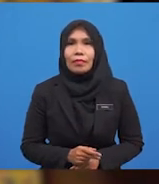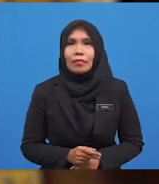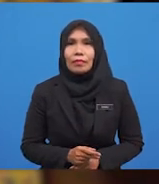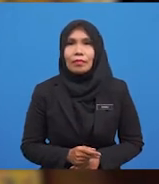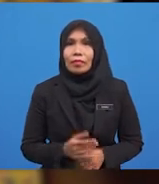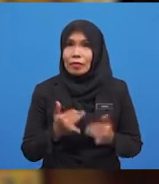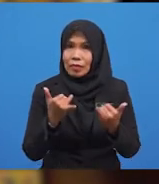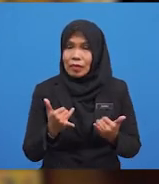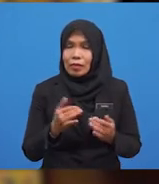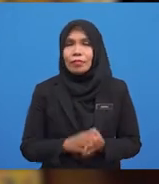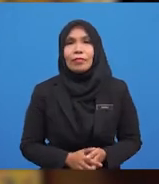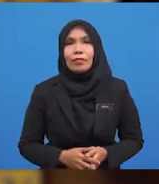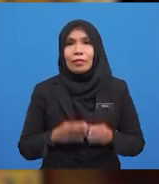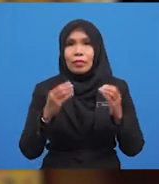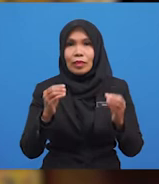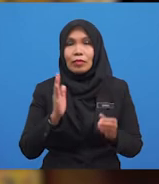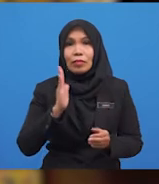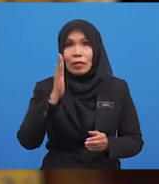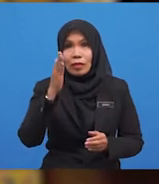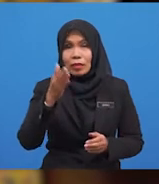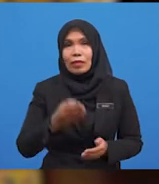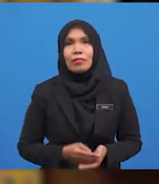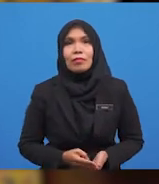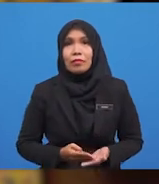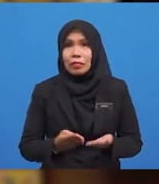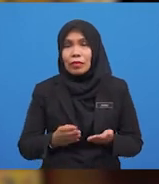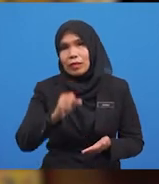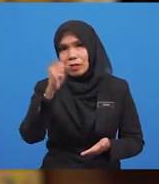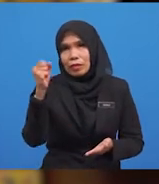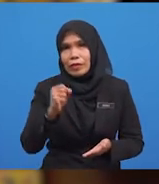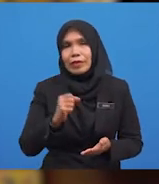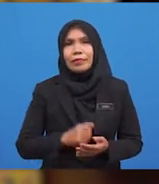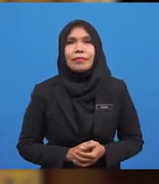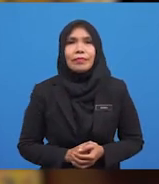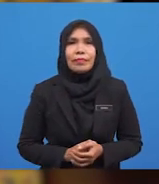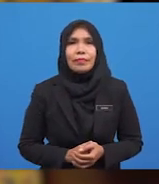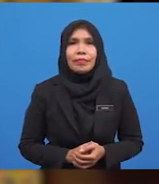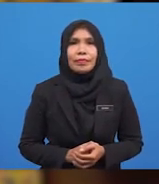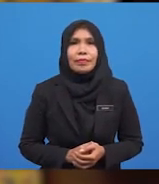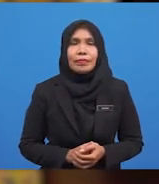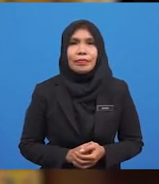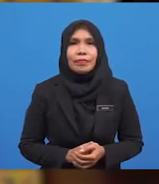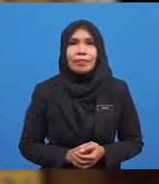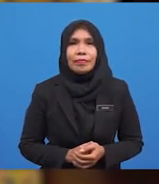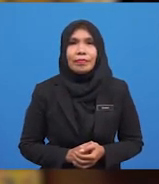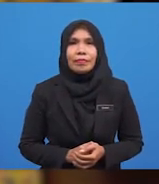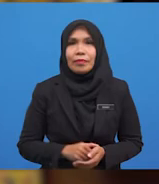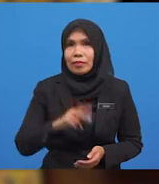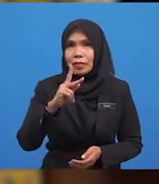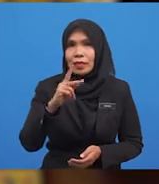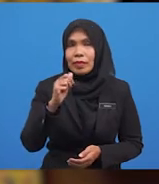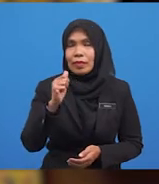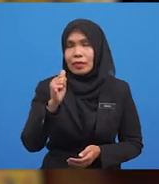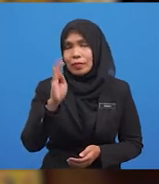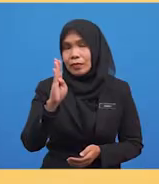ingin mengemukakan soalan berbentuk kemahiran berfikir aras tinggi iaitu